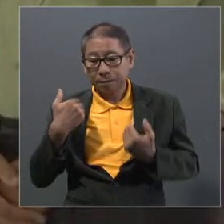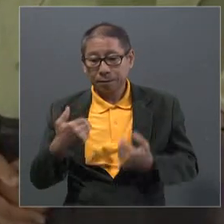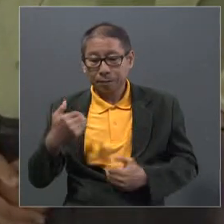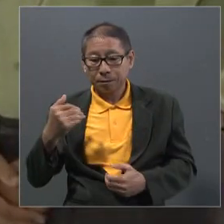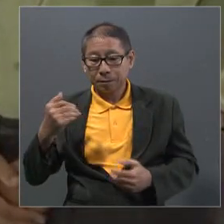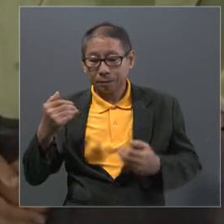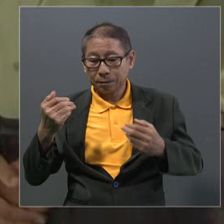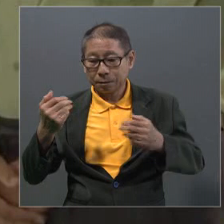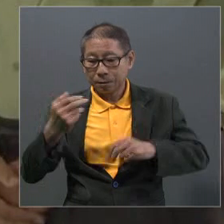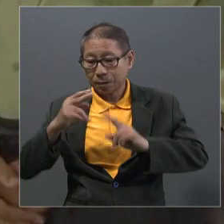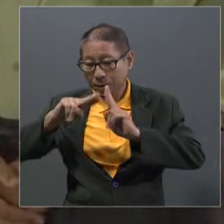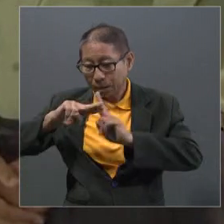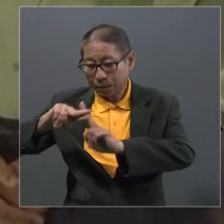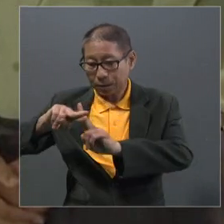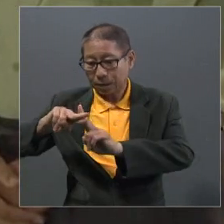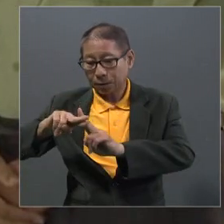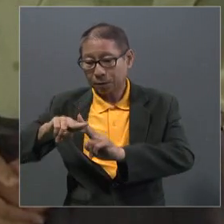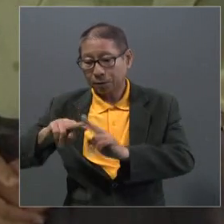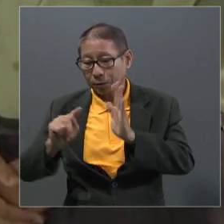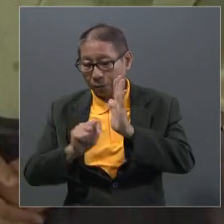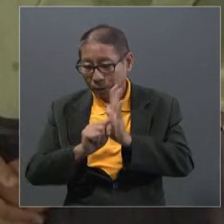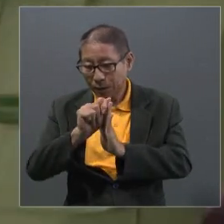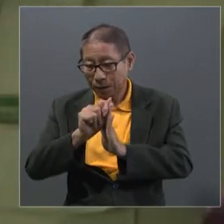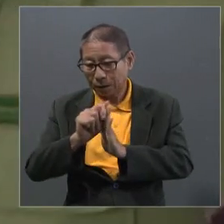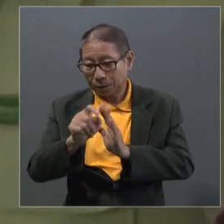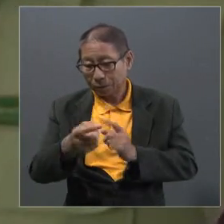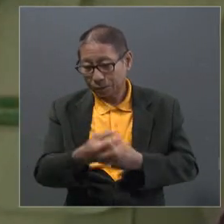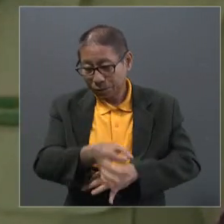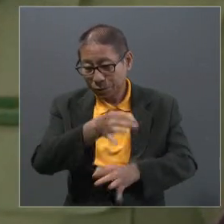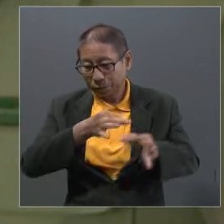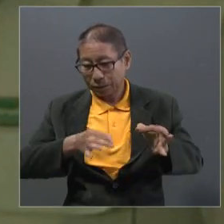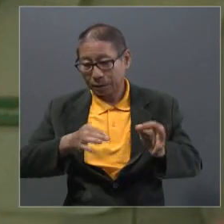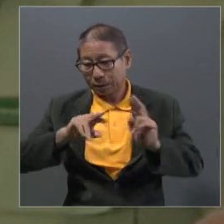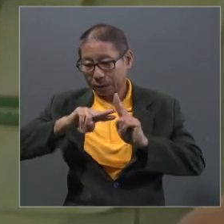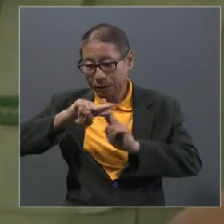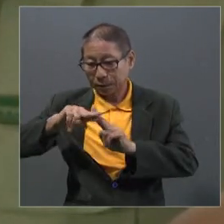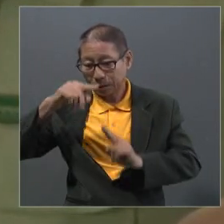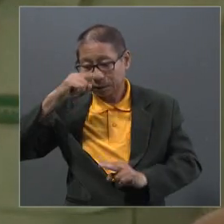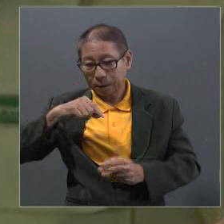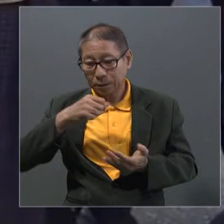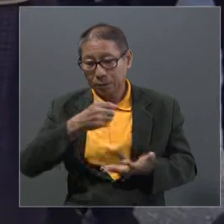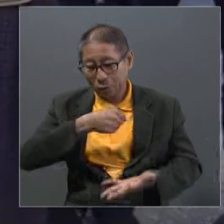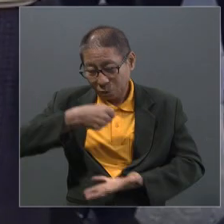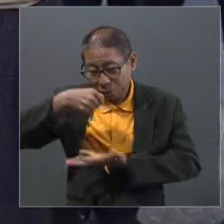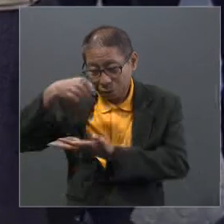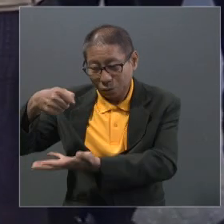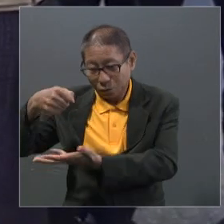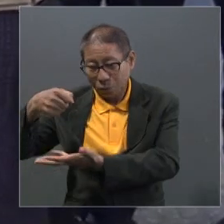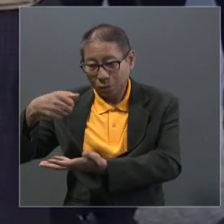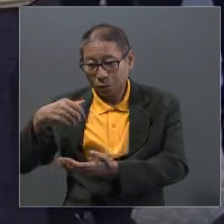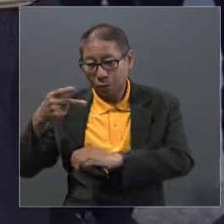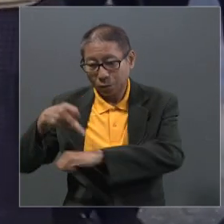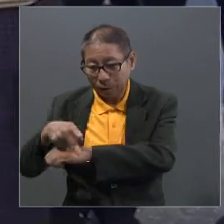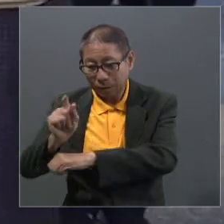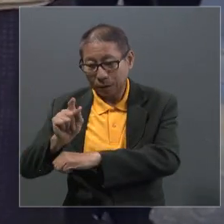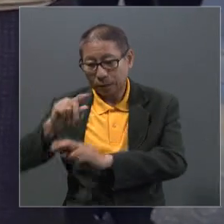นายกกิ่งกาชาตอำเภอแม่สอดในฐานะผู้แทนสภากาชาตไทยครับได้มอบถุงยังชีพช่วยเหลือให้แก่นายโอวประธาน